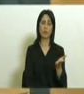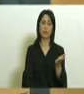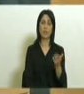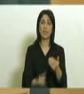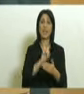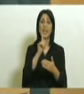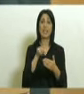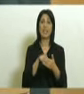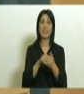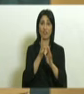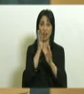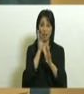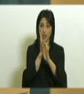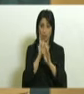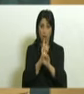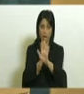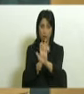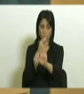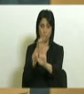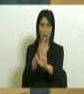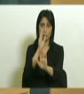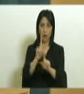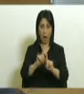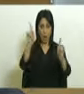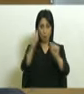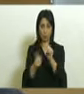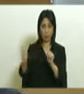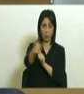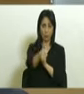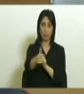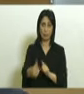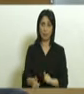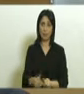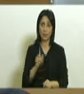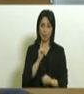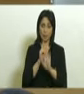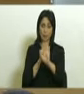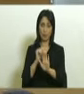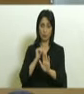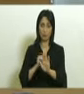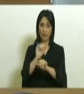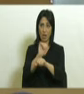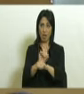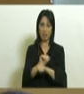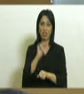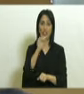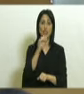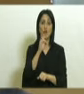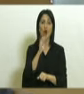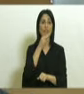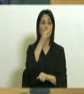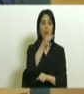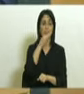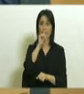კითხვას აქვს თავისი რიგი. დამელოდოს რა, თუ განსაკუთრებულია ვინმე ხა ეს. ხო და დამელოდე მშვიდად გაჩერდი. ჯერ ჩიქოვანს უპასუხებ, მერე თქვენთან